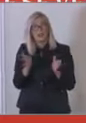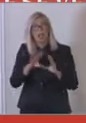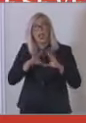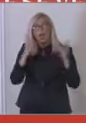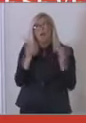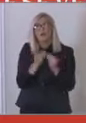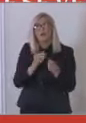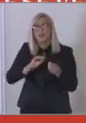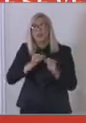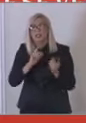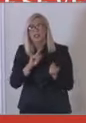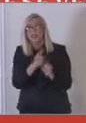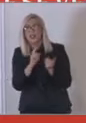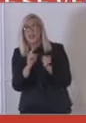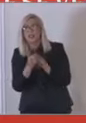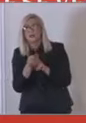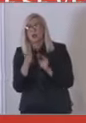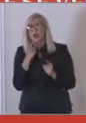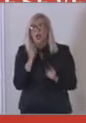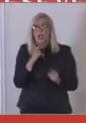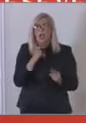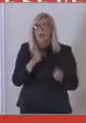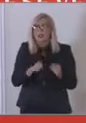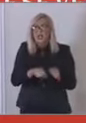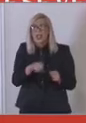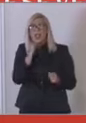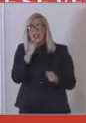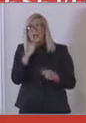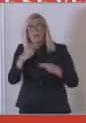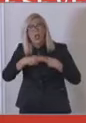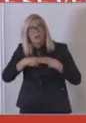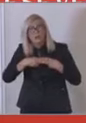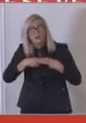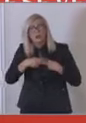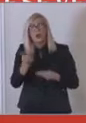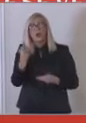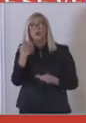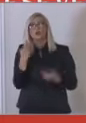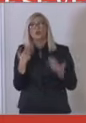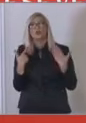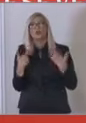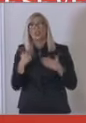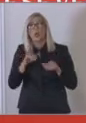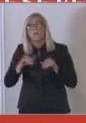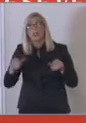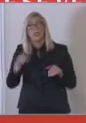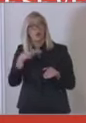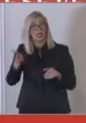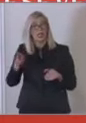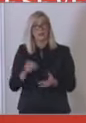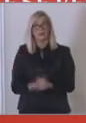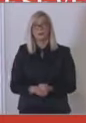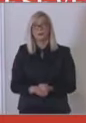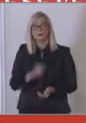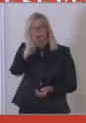COVID-19, shkëmbimi tregtar i përgjithshëm për periudhën gusht 2020 është afër 170 milion